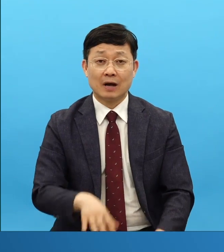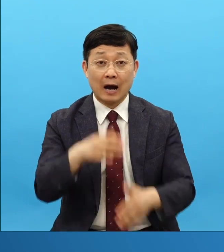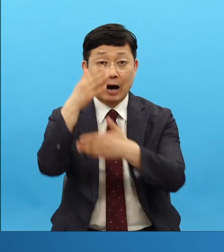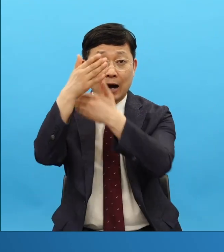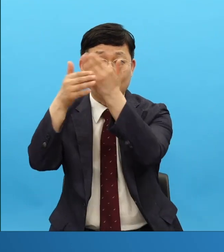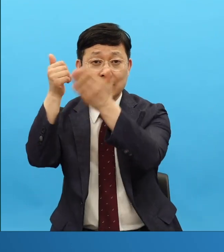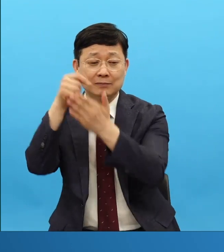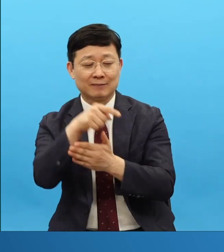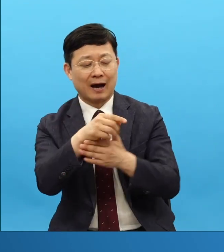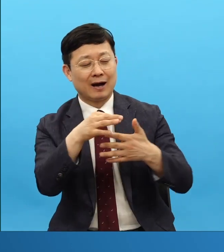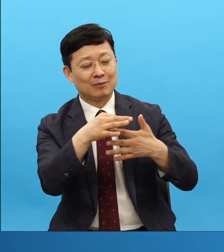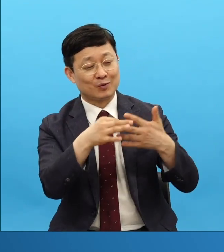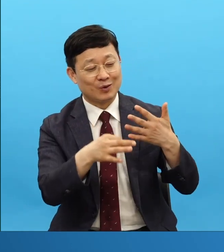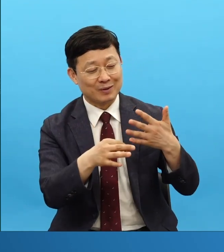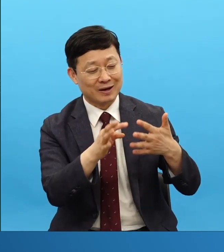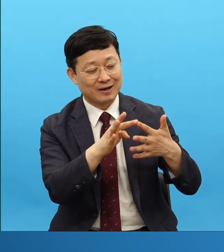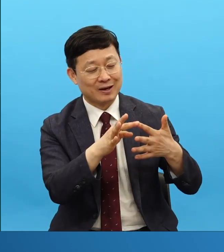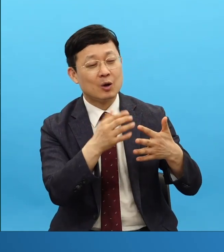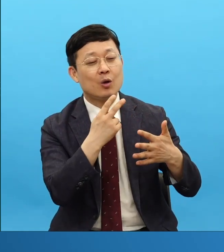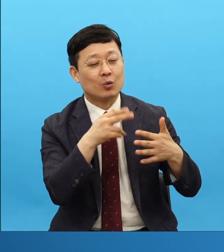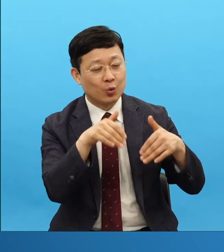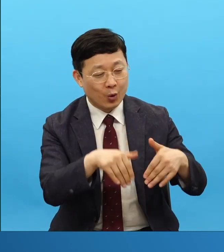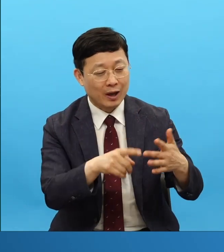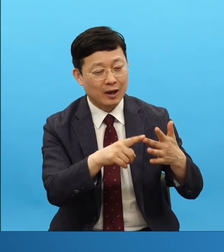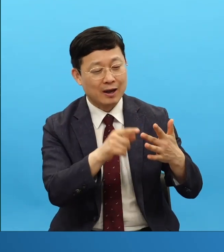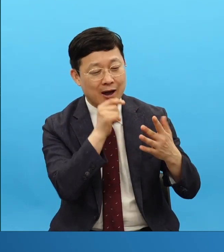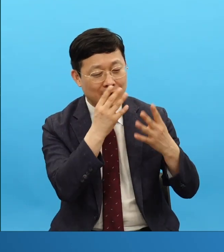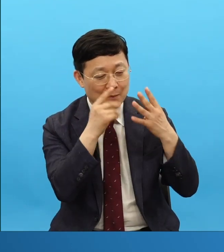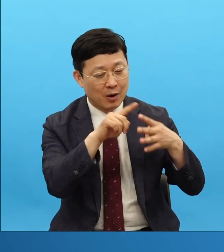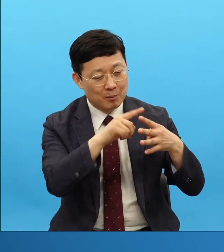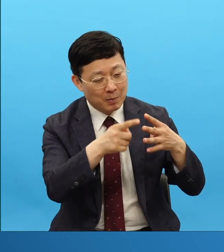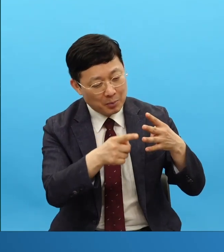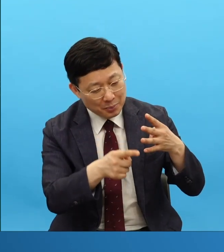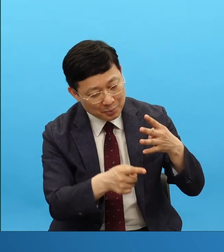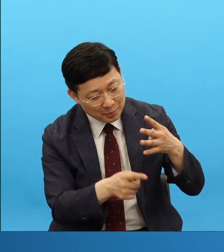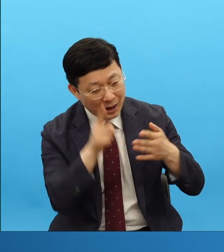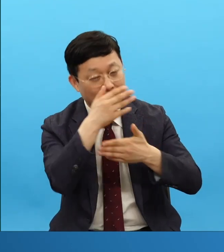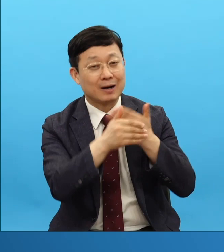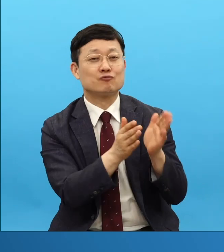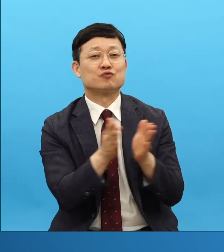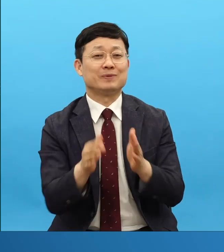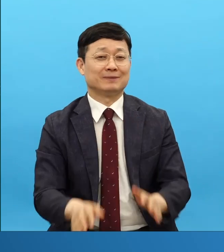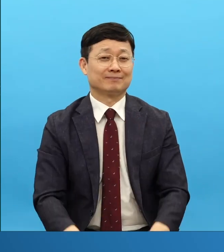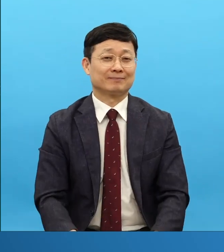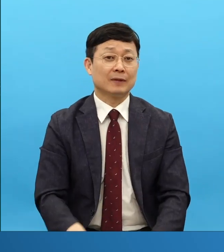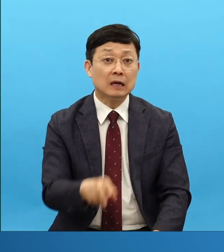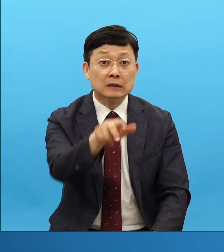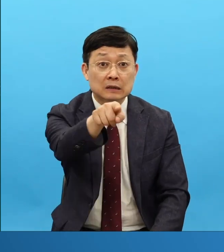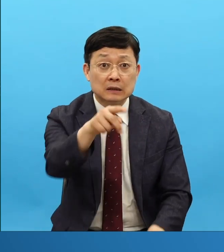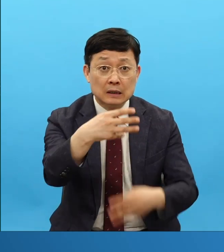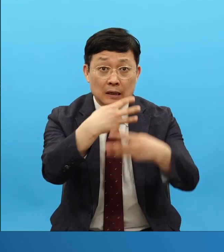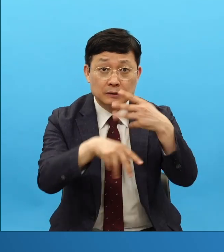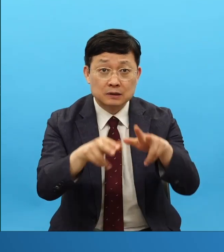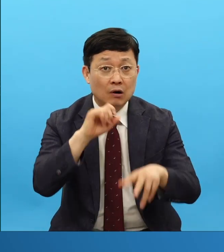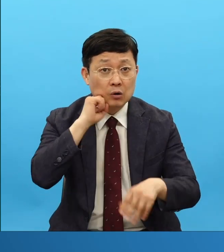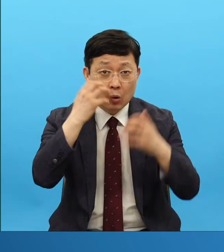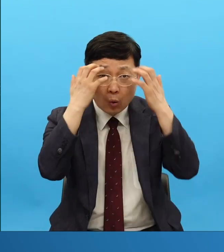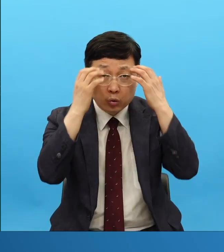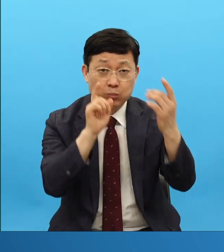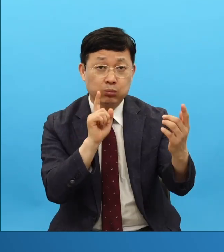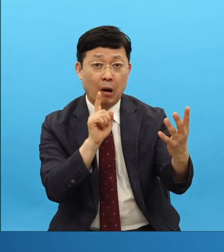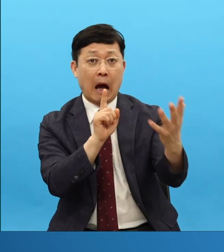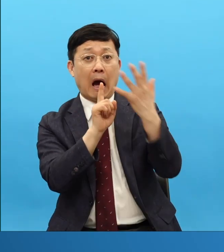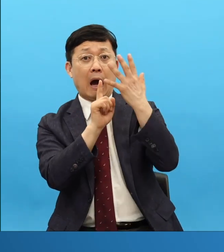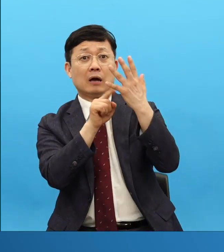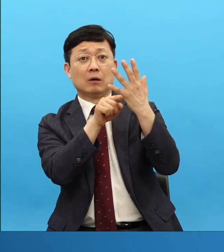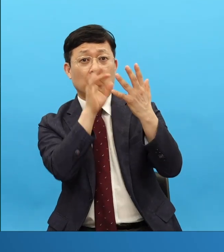보내서 총리까지. God had this program to have him be a slave and a governor. 그래서 렘넌트들이 어려움 오는 거 걱정하지 마세요. So remnants, if hardships